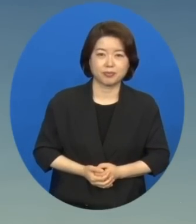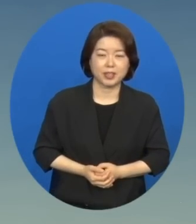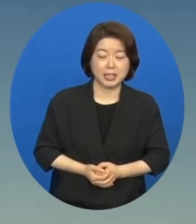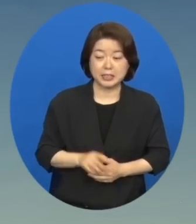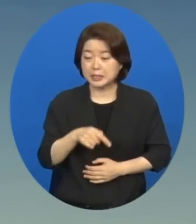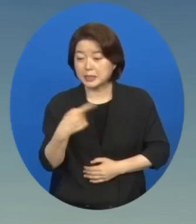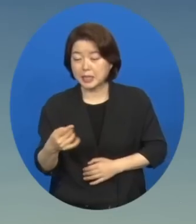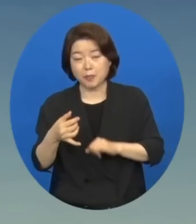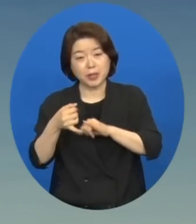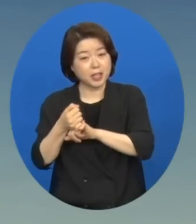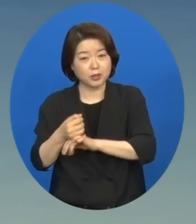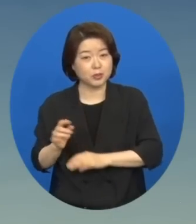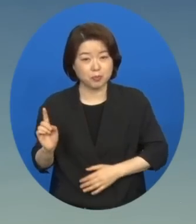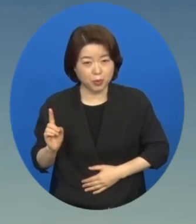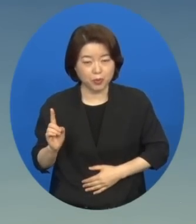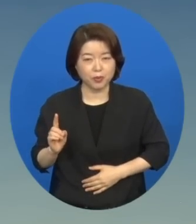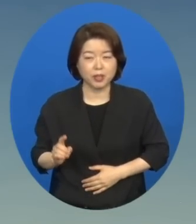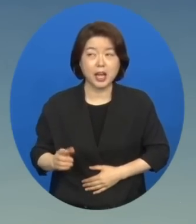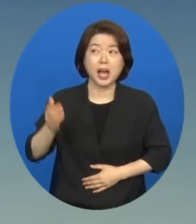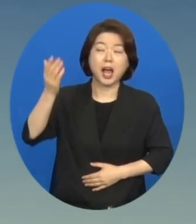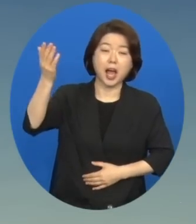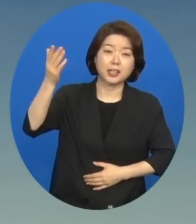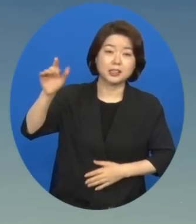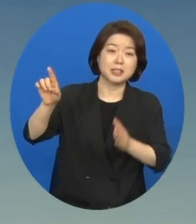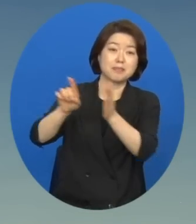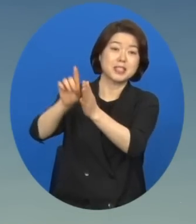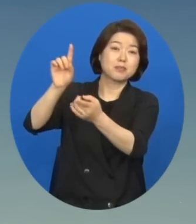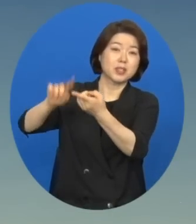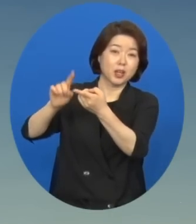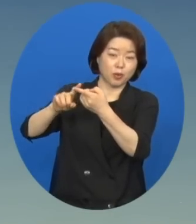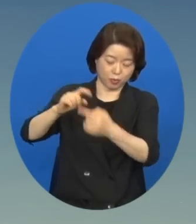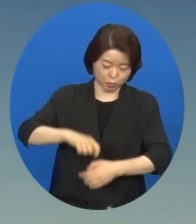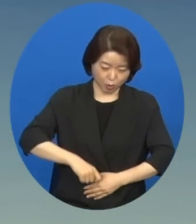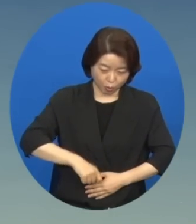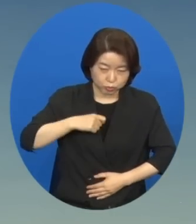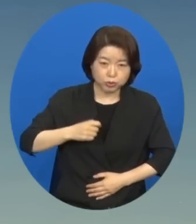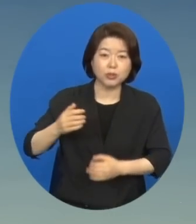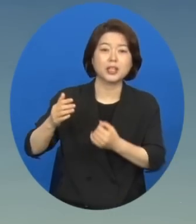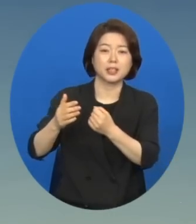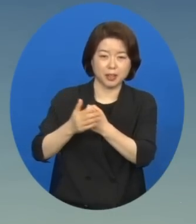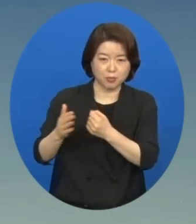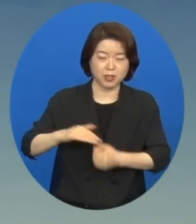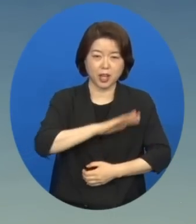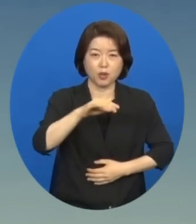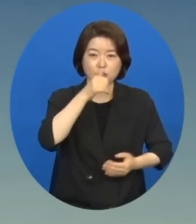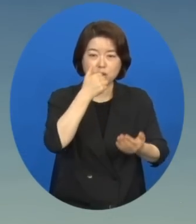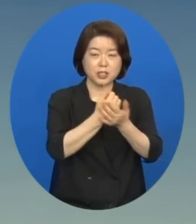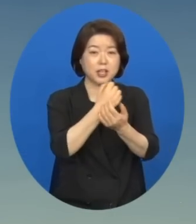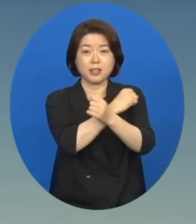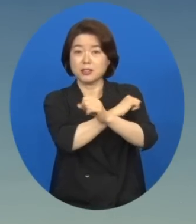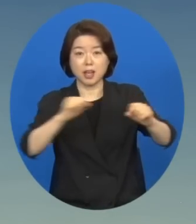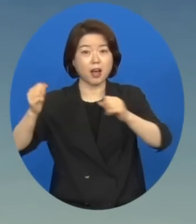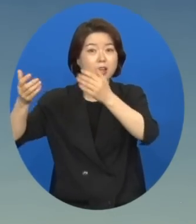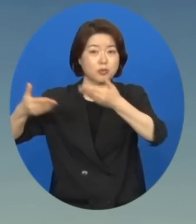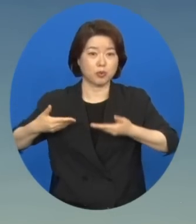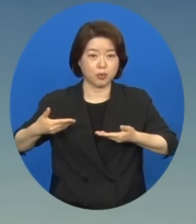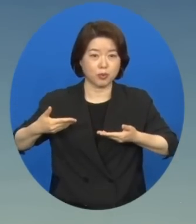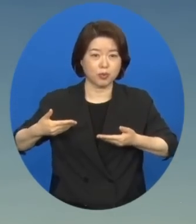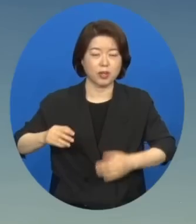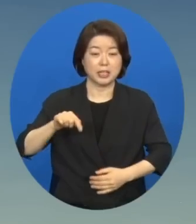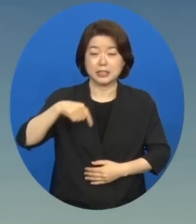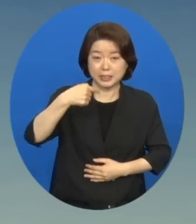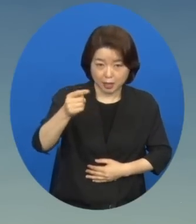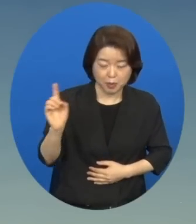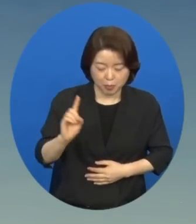뒤에 약속이 되어 있냐면 그는 미쁘시고 의로우사 우리 죄를 사하시며, 그리고